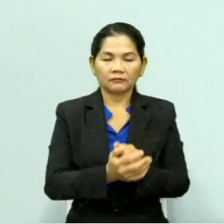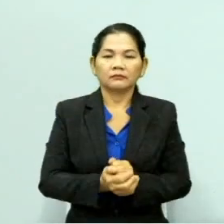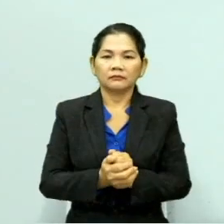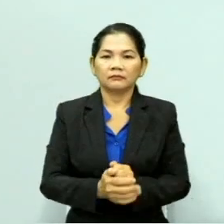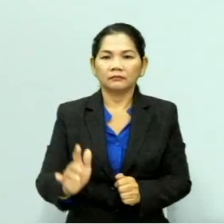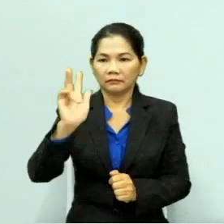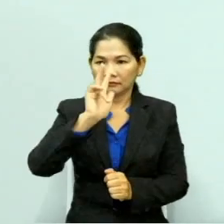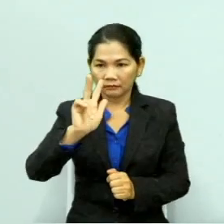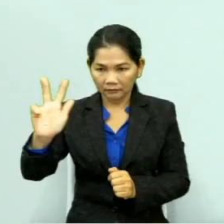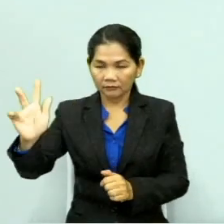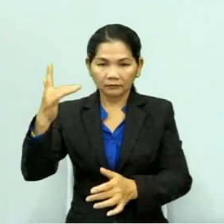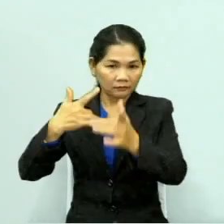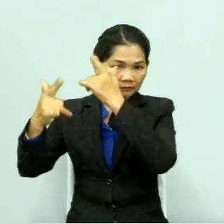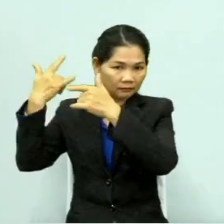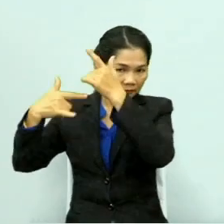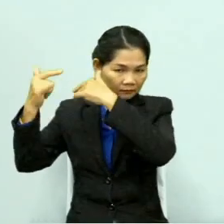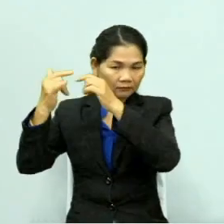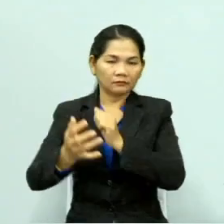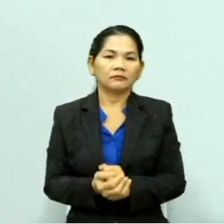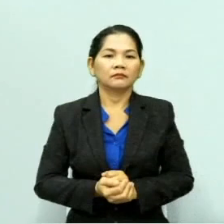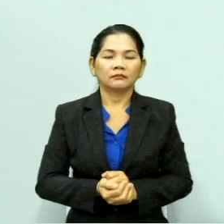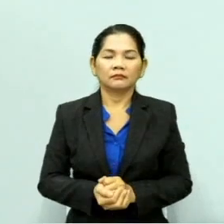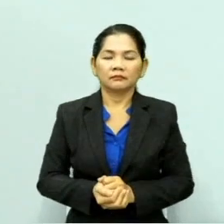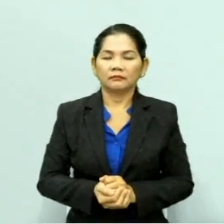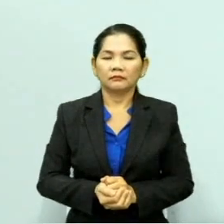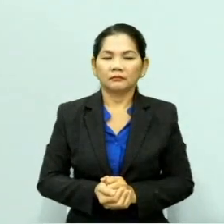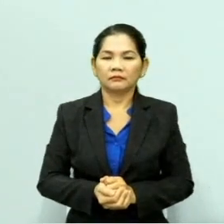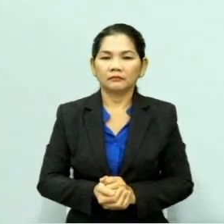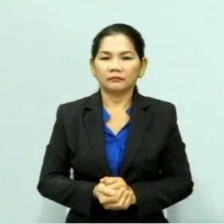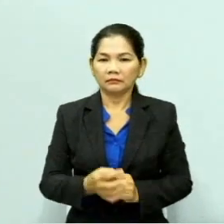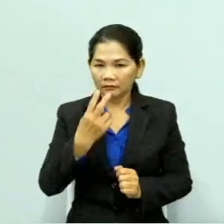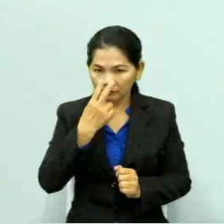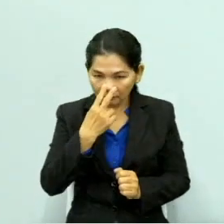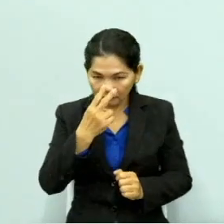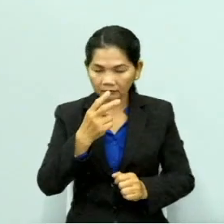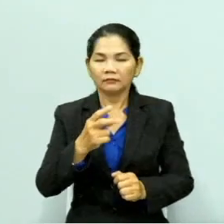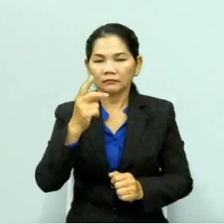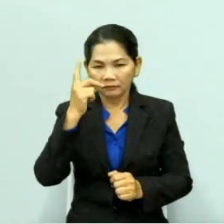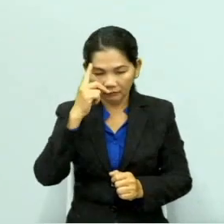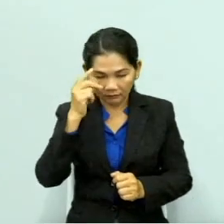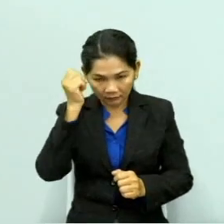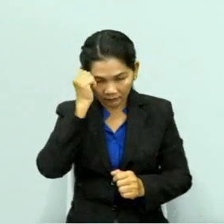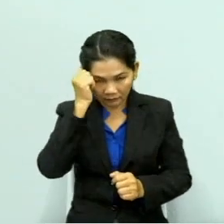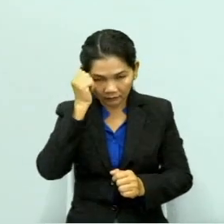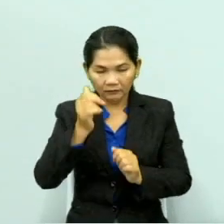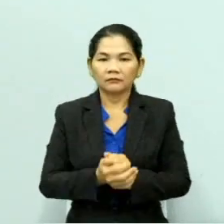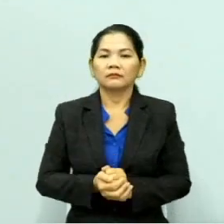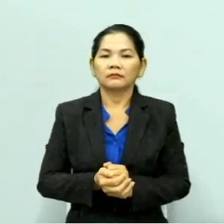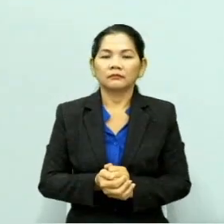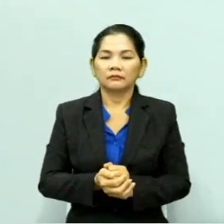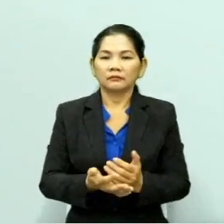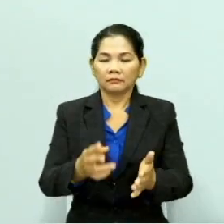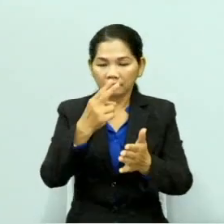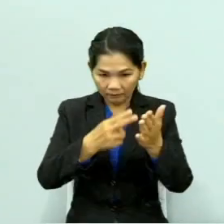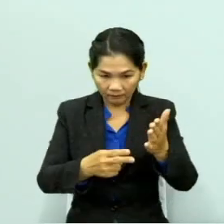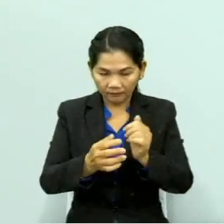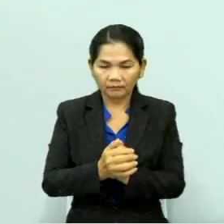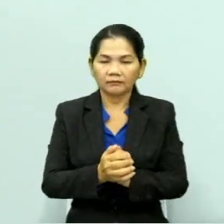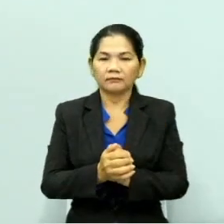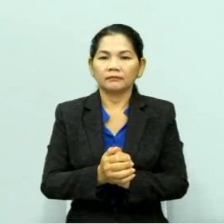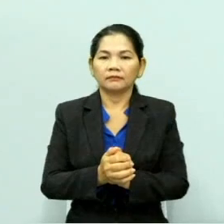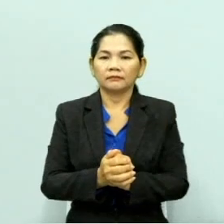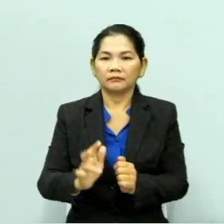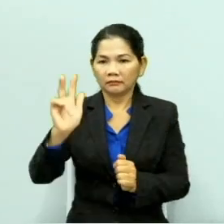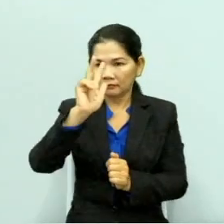bà sát bổ ra nè con chà hãy con an nó cứ con trâu chùm nằm phong chà tá vầy khát đa chía